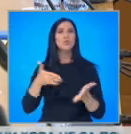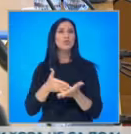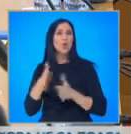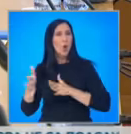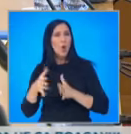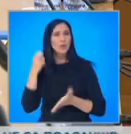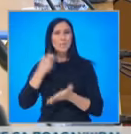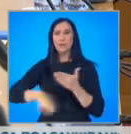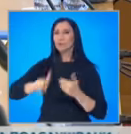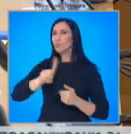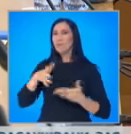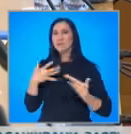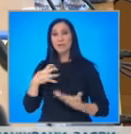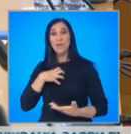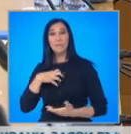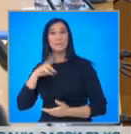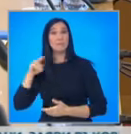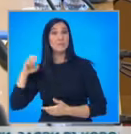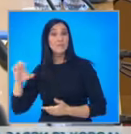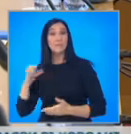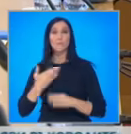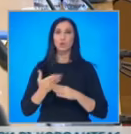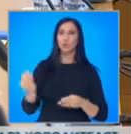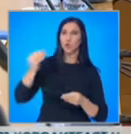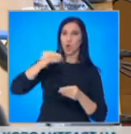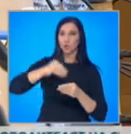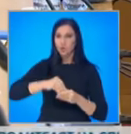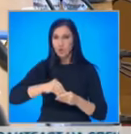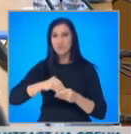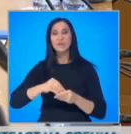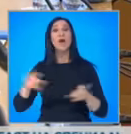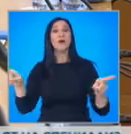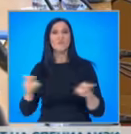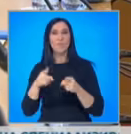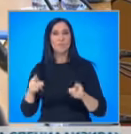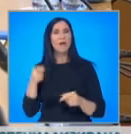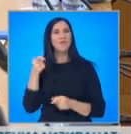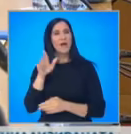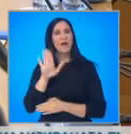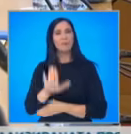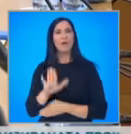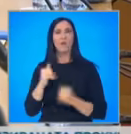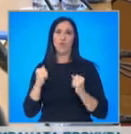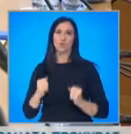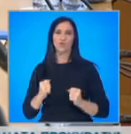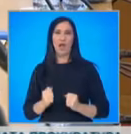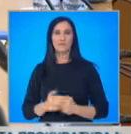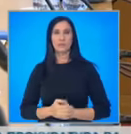хората просто не искат ГЕРБ и ДПС да продължат да участват в управлението. Това е тяхното очакване.